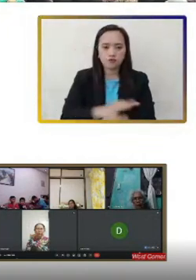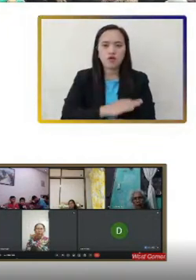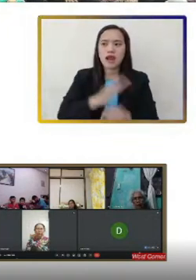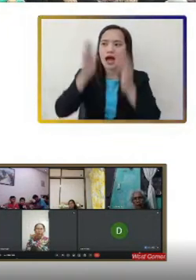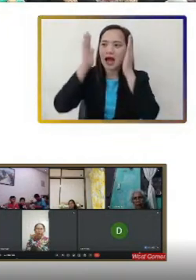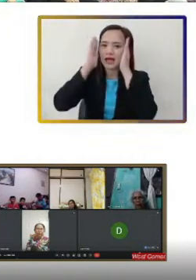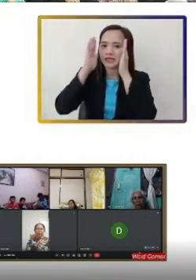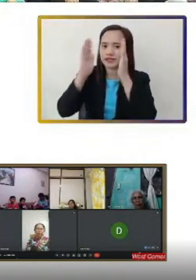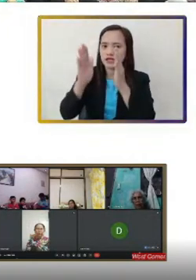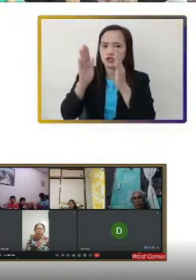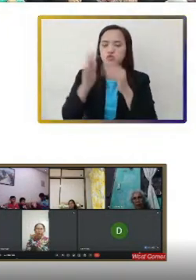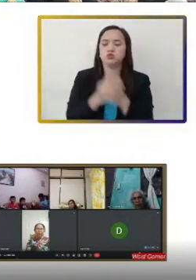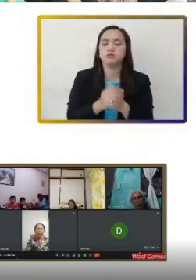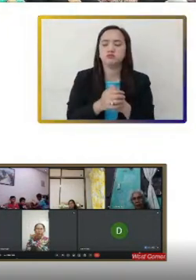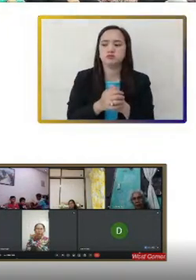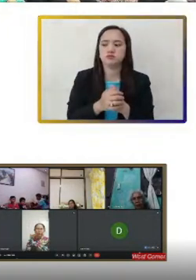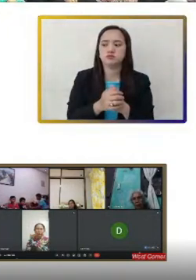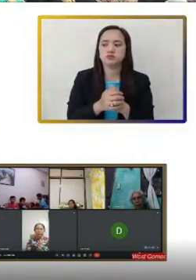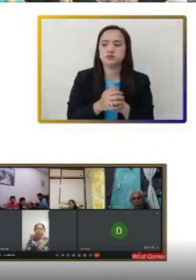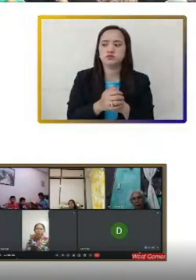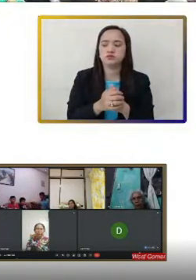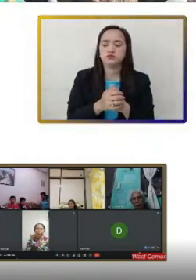Did you get that?